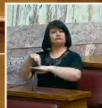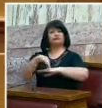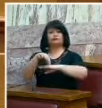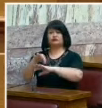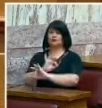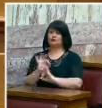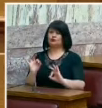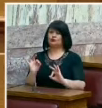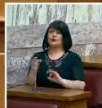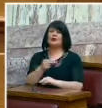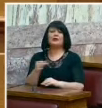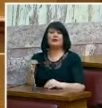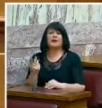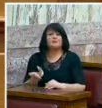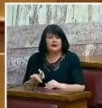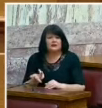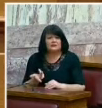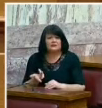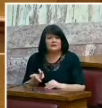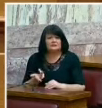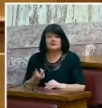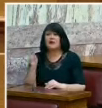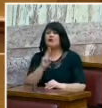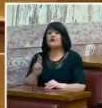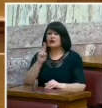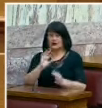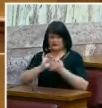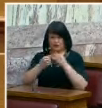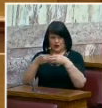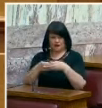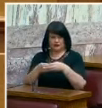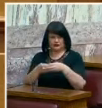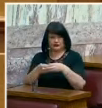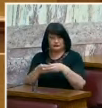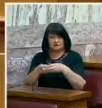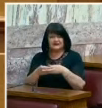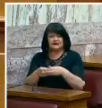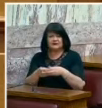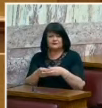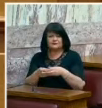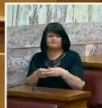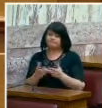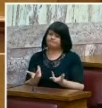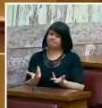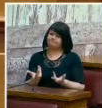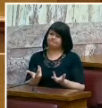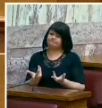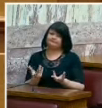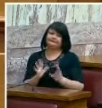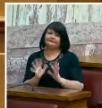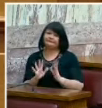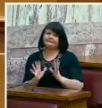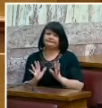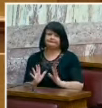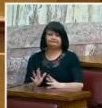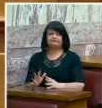το ζήτημα, λοιπόν, με τον Ρουβίκονα, κύριε Τσίπρα, είναι πολύ ξεκάθαρο. Και για αυτό